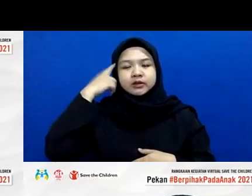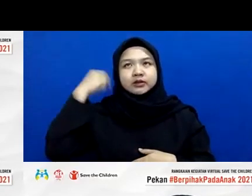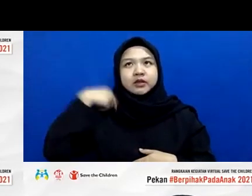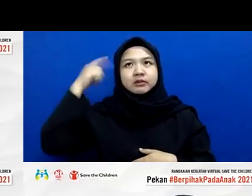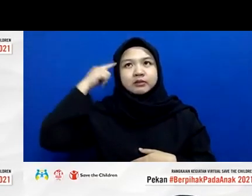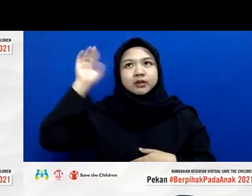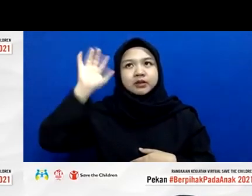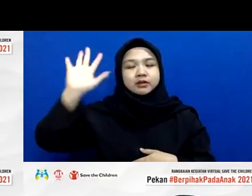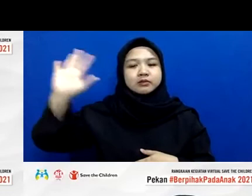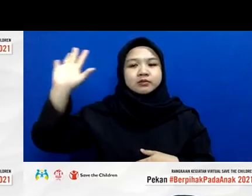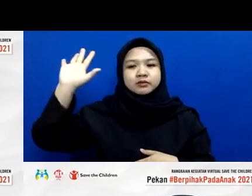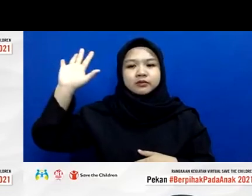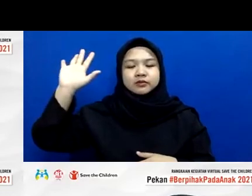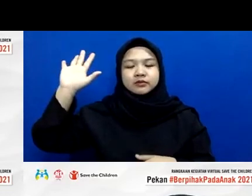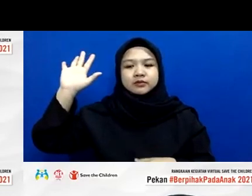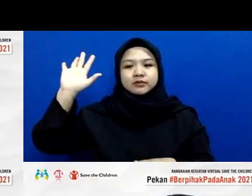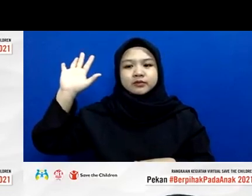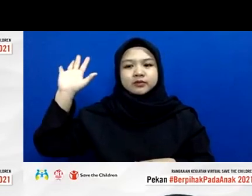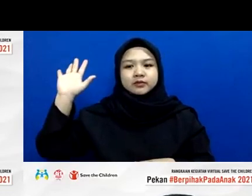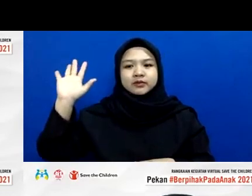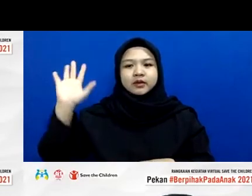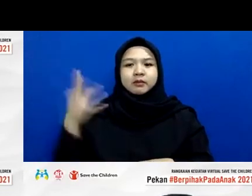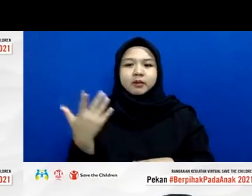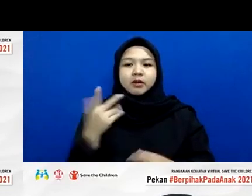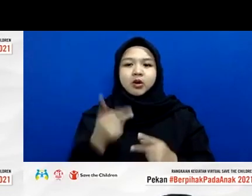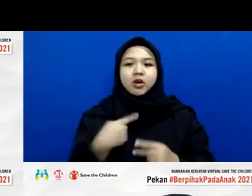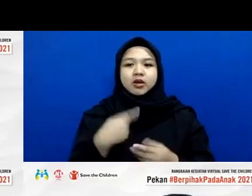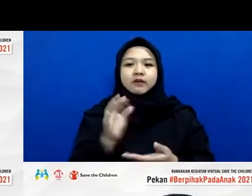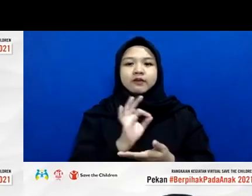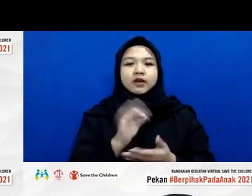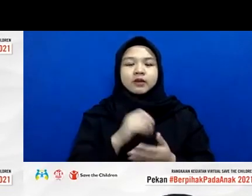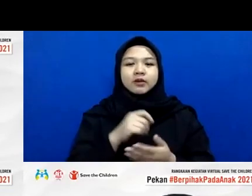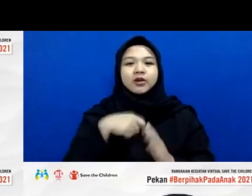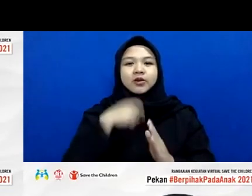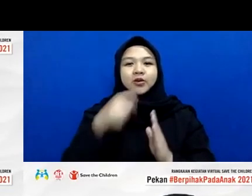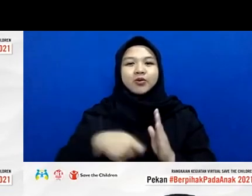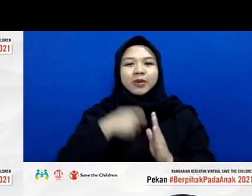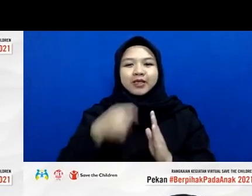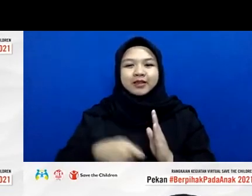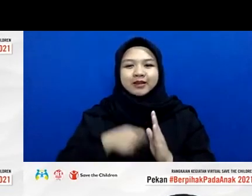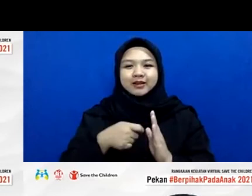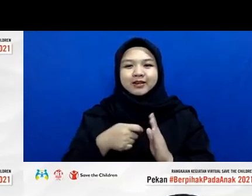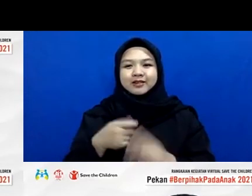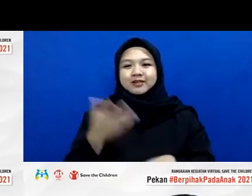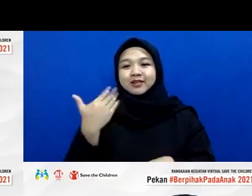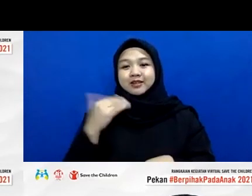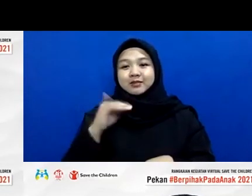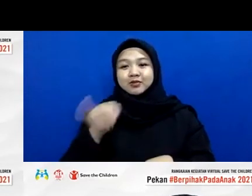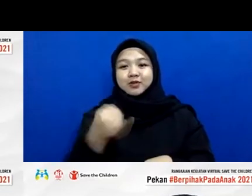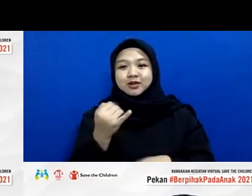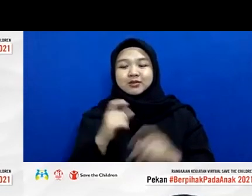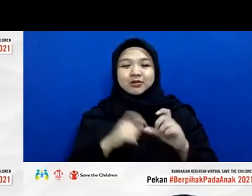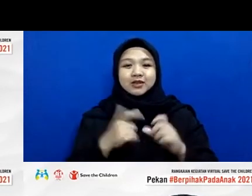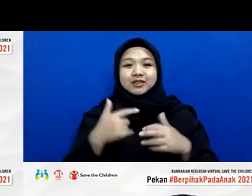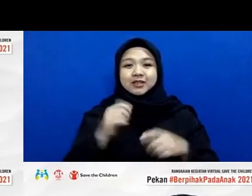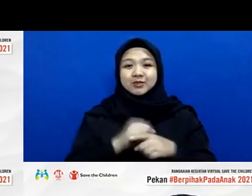ya Mbak Esti, gimana kalau ada film dokumenter? Kalau tadi kan Mbak Sofi dengan Mas Jumali simulasi nih,